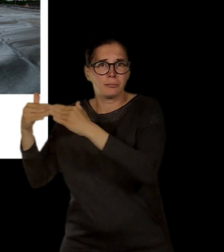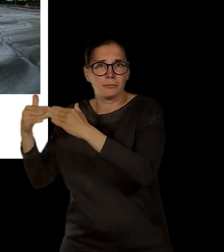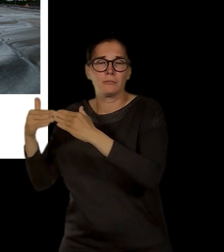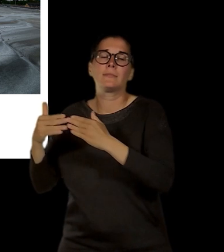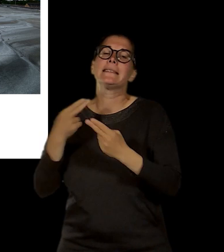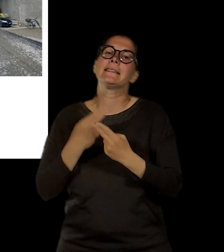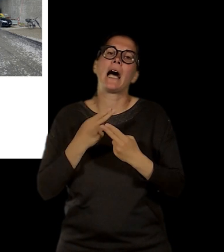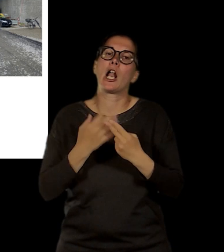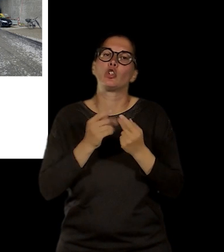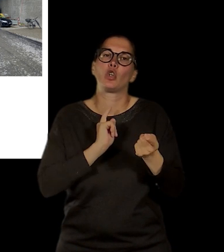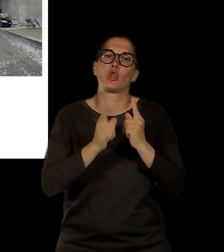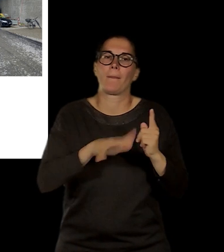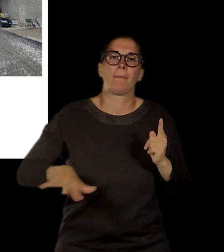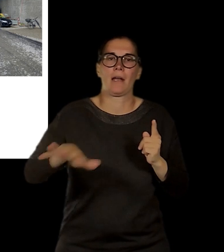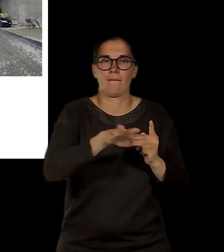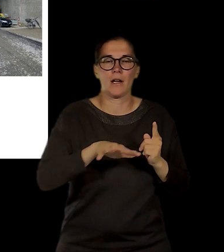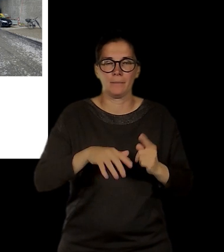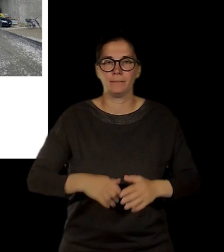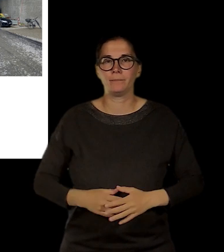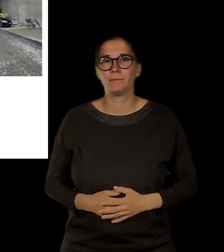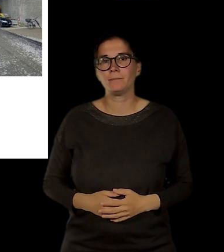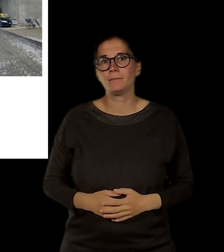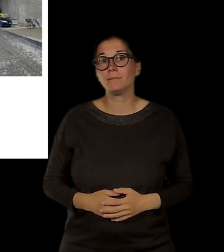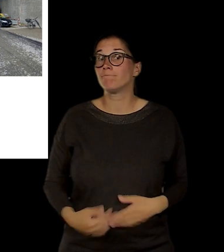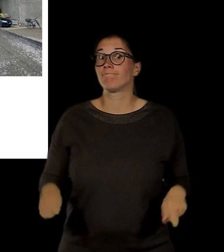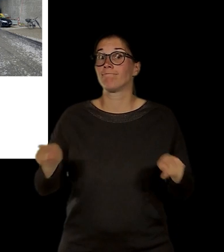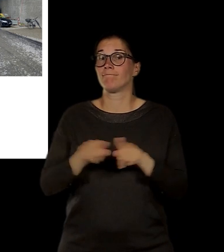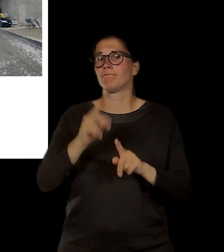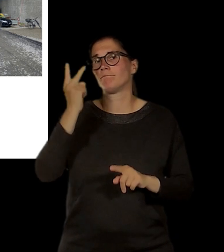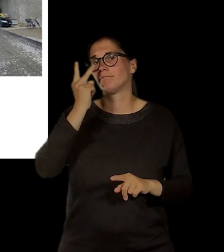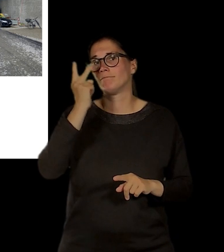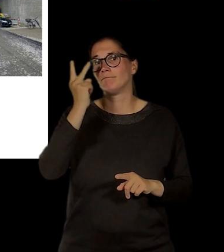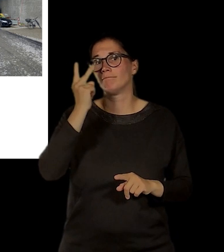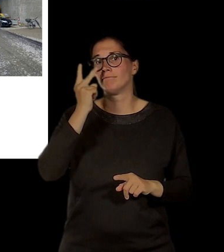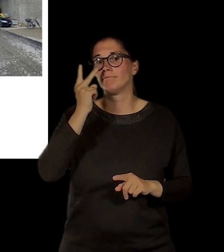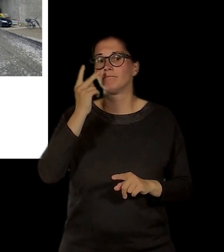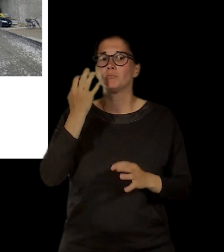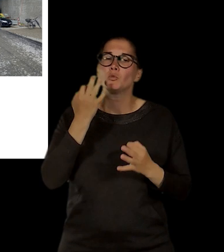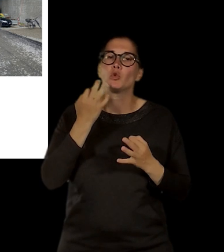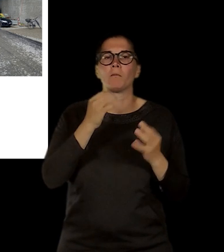dopravní provizoria. A také samozřejmě ty sbírka různých